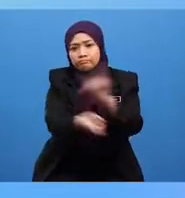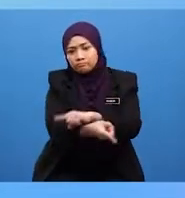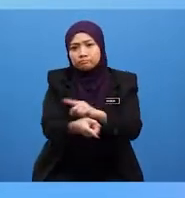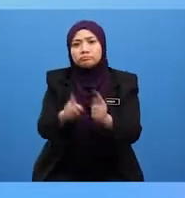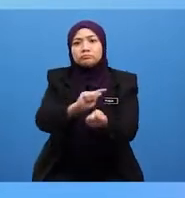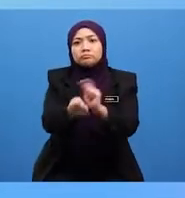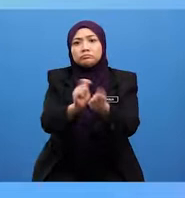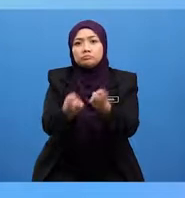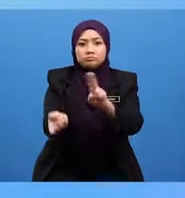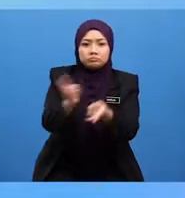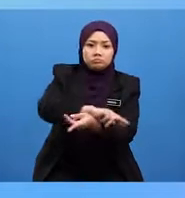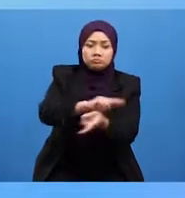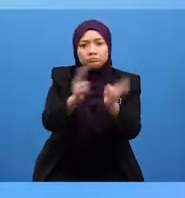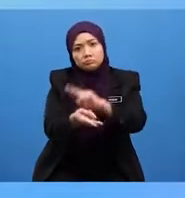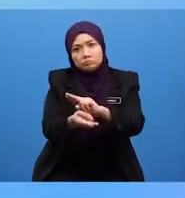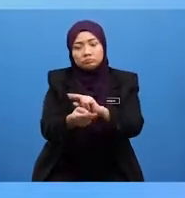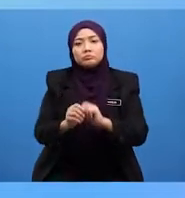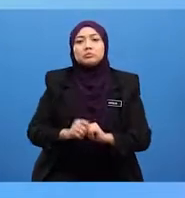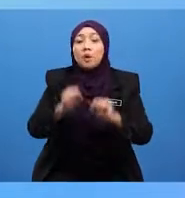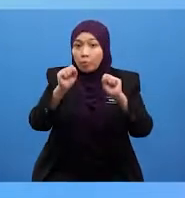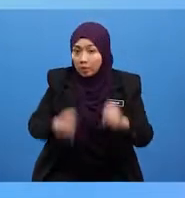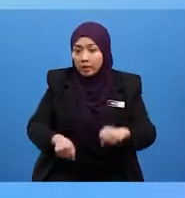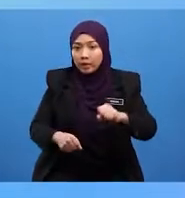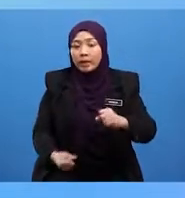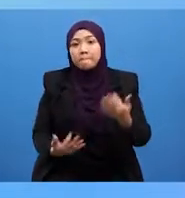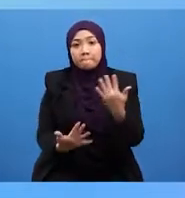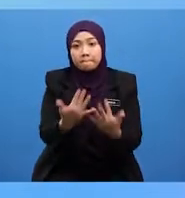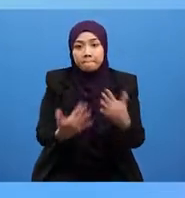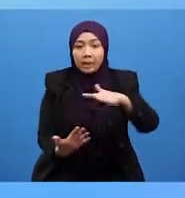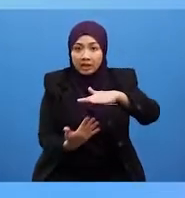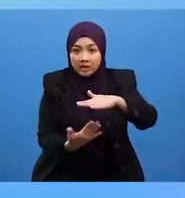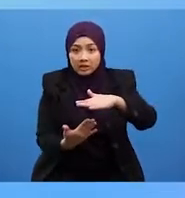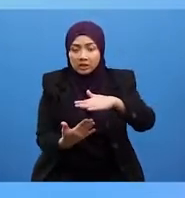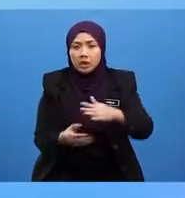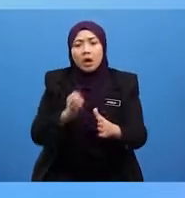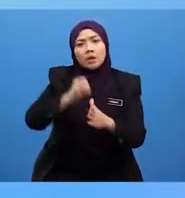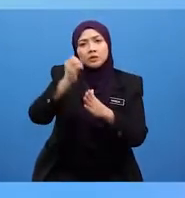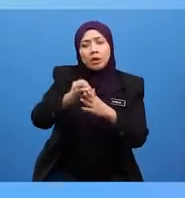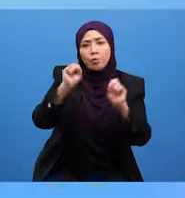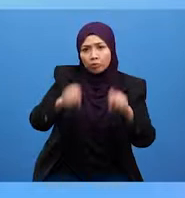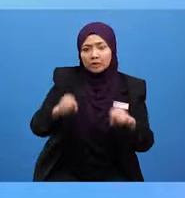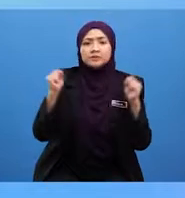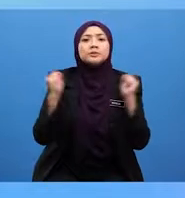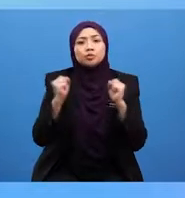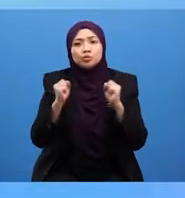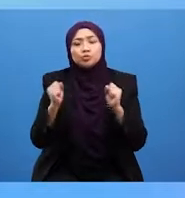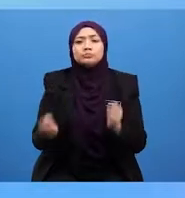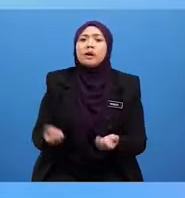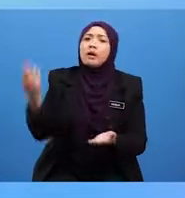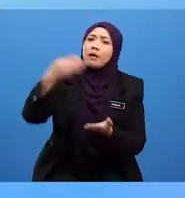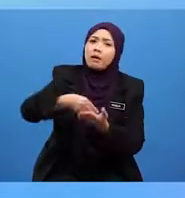bahan mentahnya boleh dipanaskan atau disejukkan berulang kali.